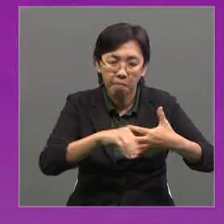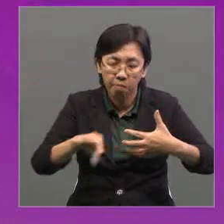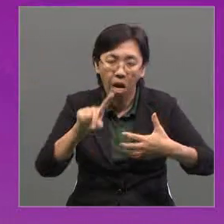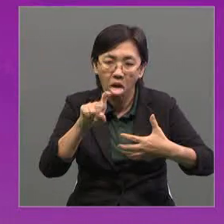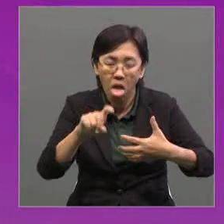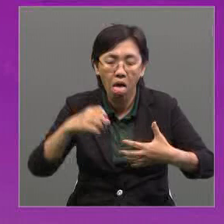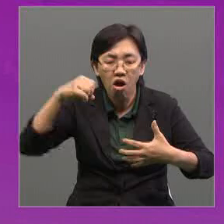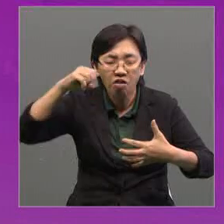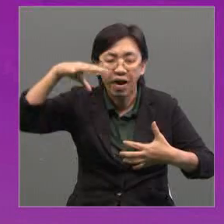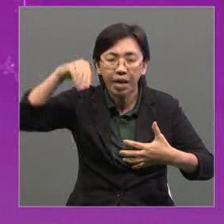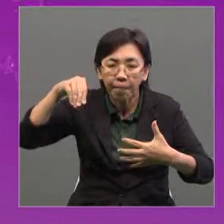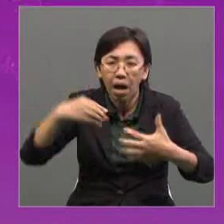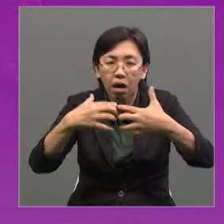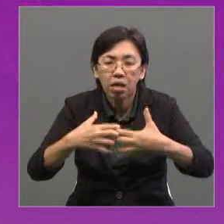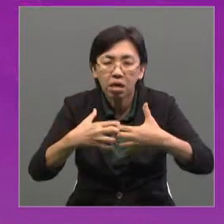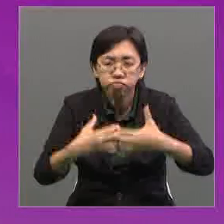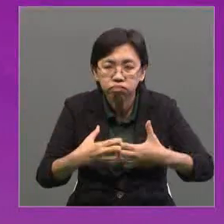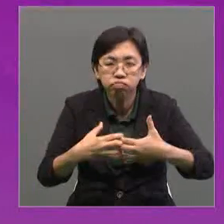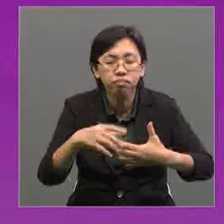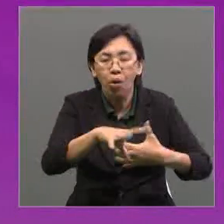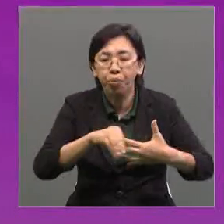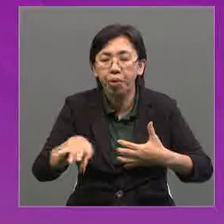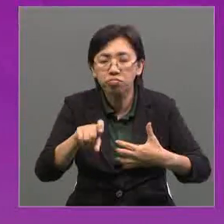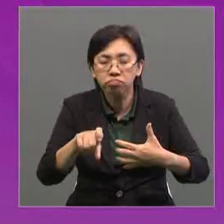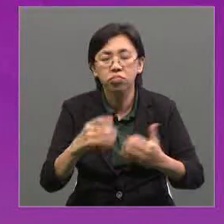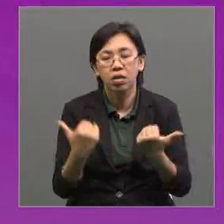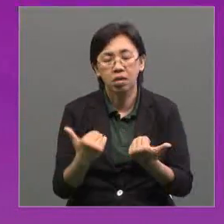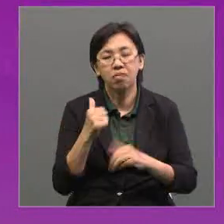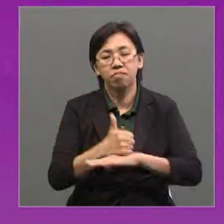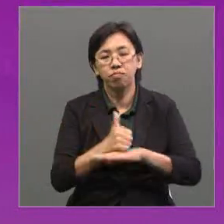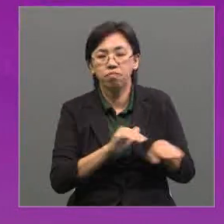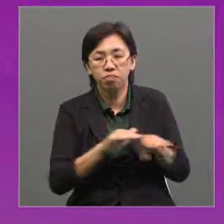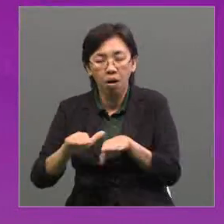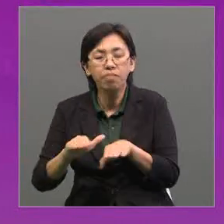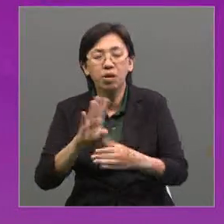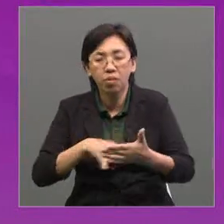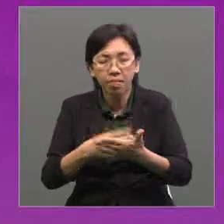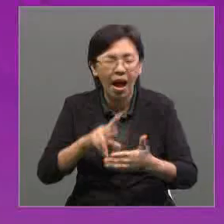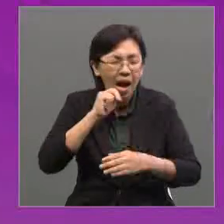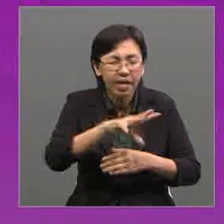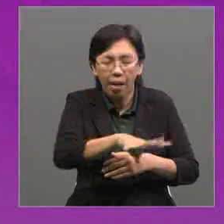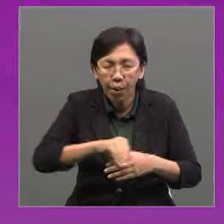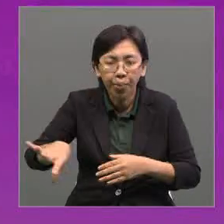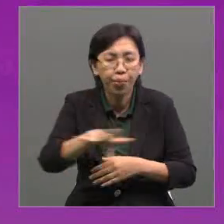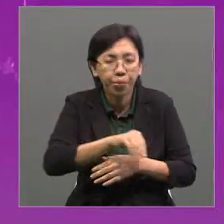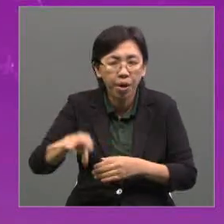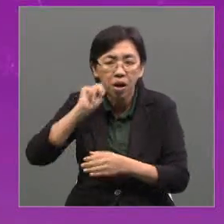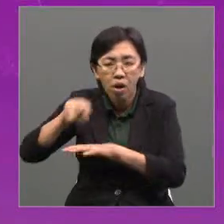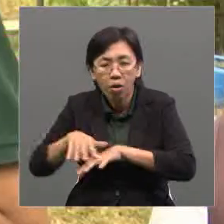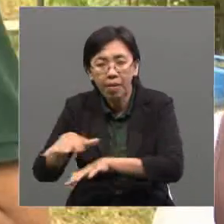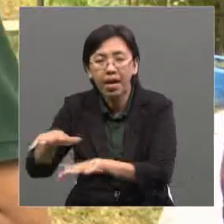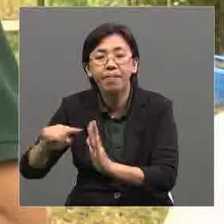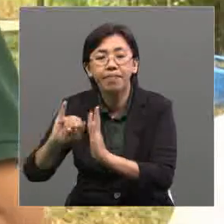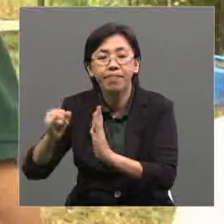ราวนี้เลยมีปัญหาตอนนี้ผู้ว่าก็เลยบอกว่าต้องพร้อมรับมือตลอดเวลาแล้วก็เร่งระบายน้ำออกสู่แม่น้ำเจ้าพระยาให้มากที่สุดครับท